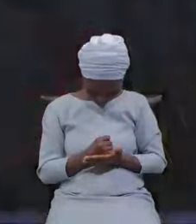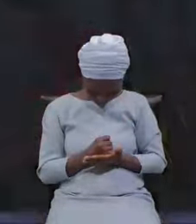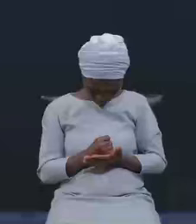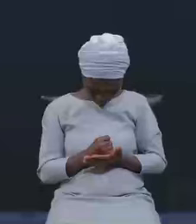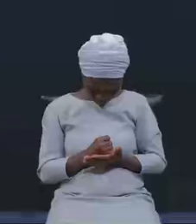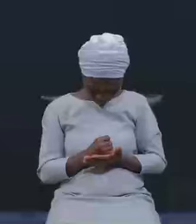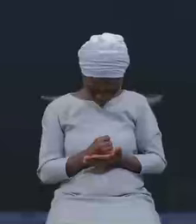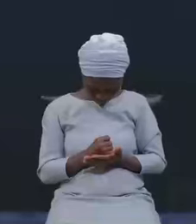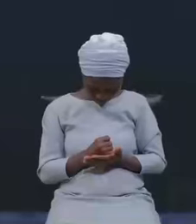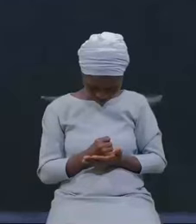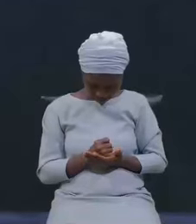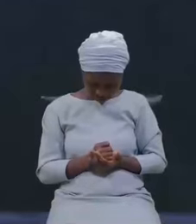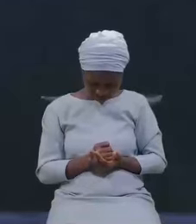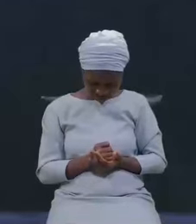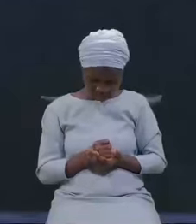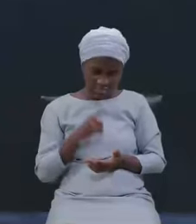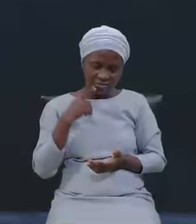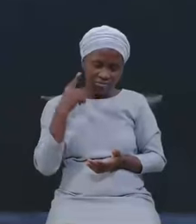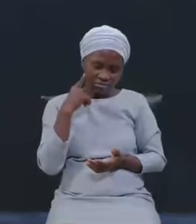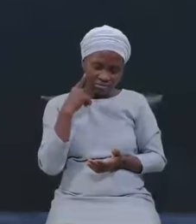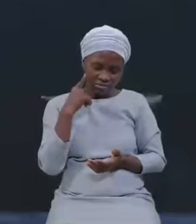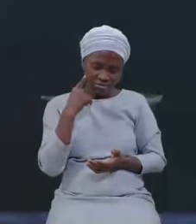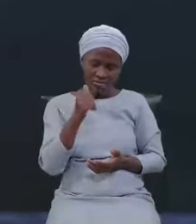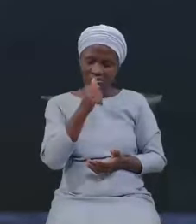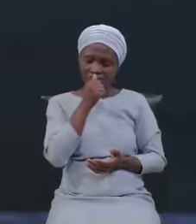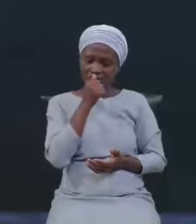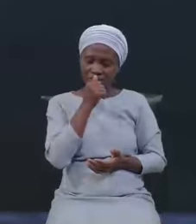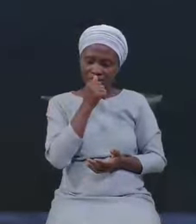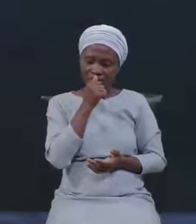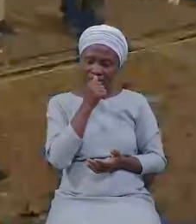Sourd et muet, que le Seigneur te touche maintenant.